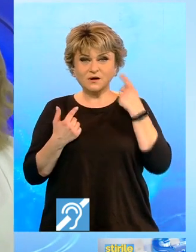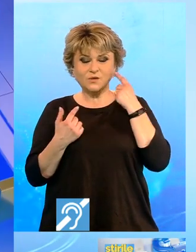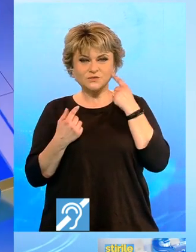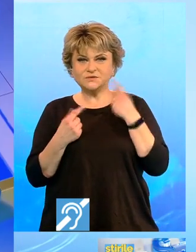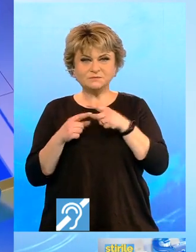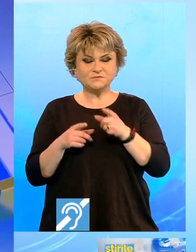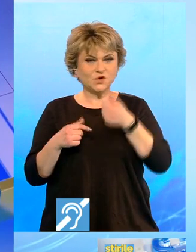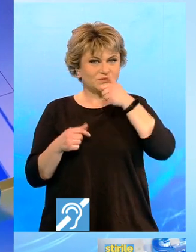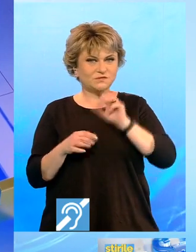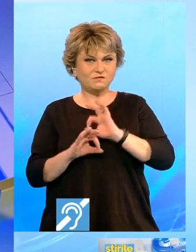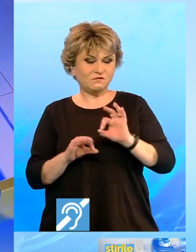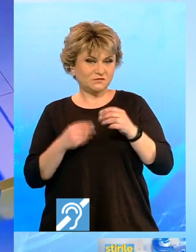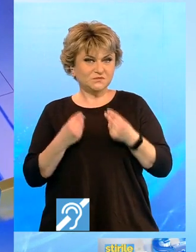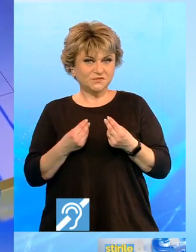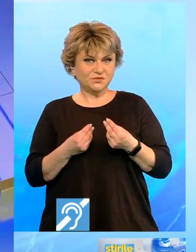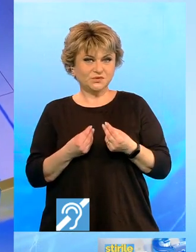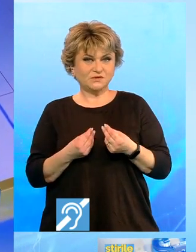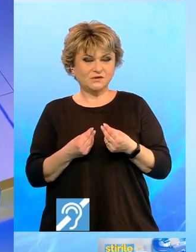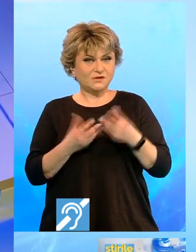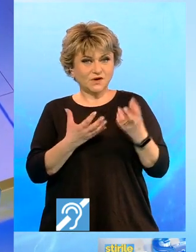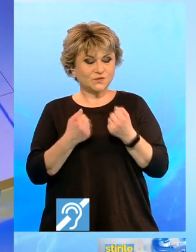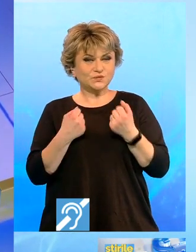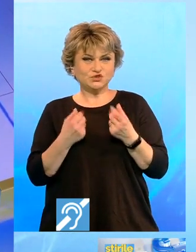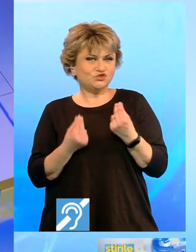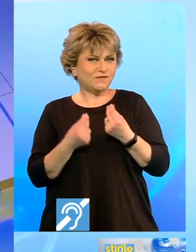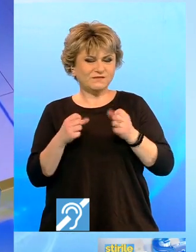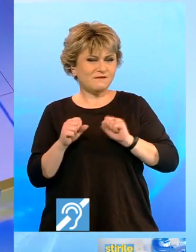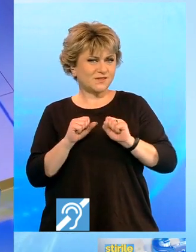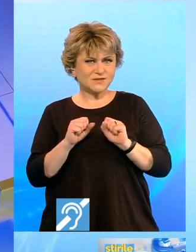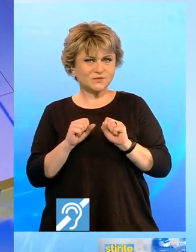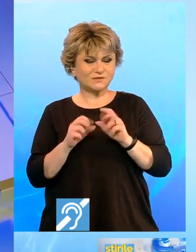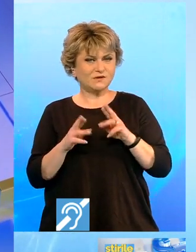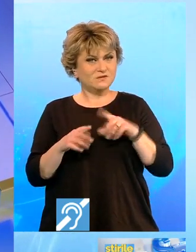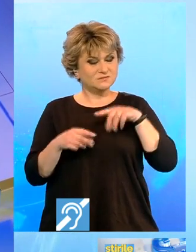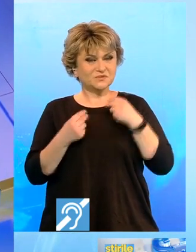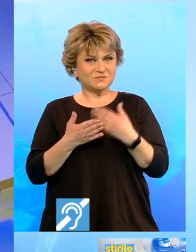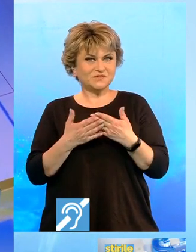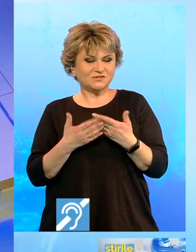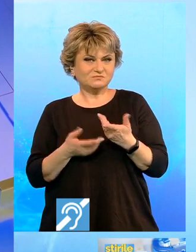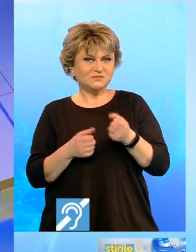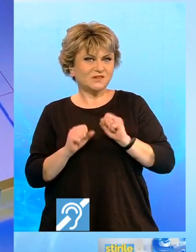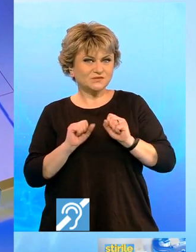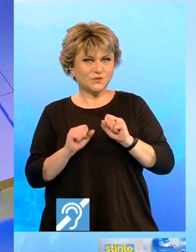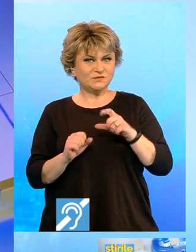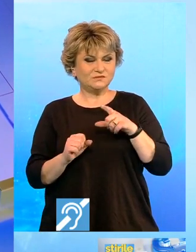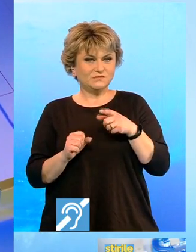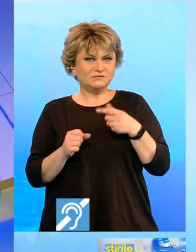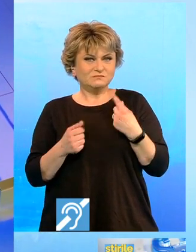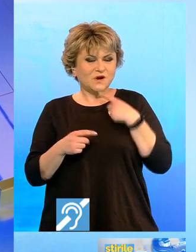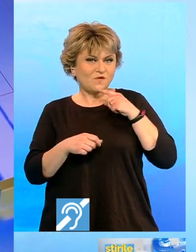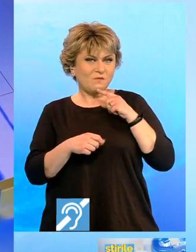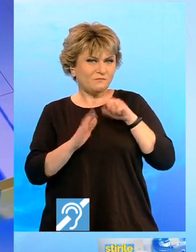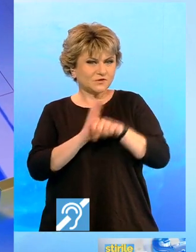în jurul lor, o zi foarte bună, deși aduce niște tensiuni, e bună pentru că aceste tensiuni ne forțează, ne